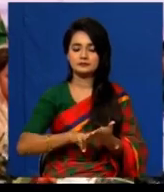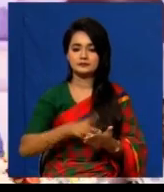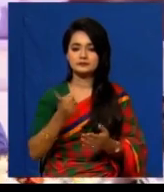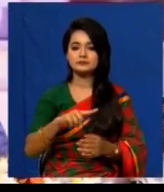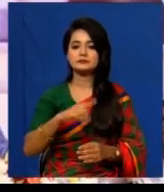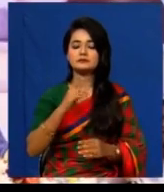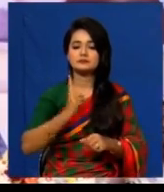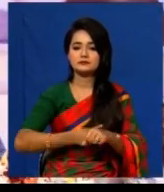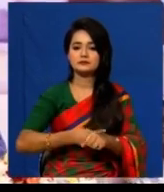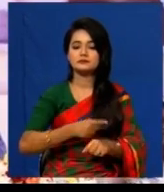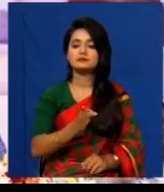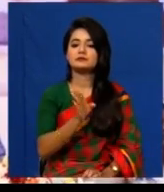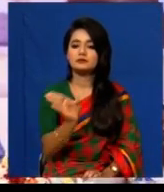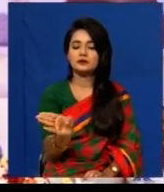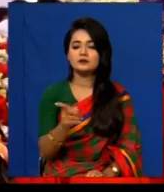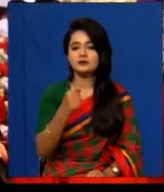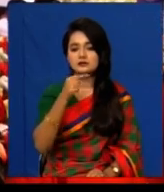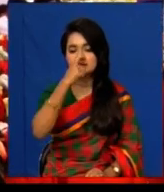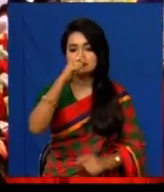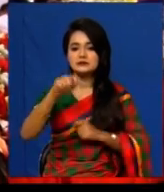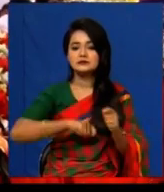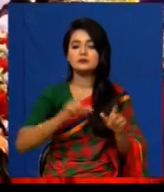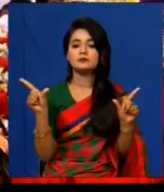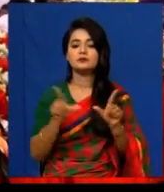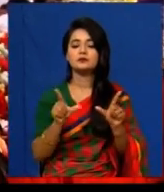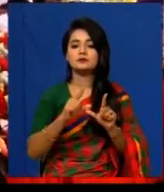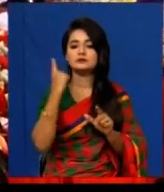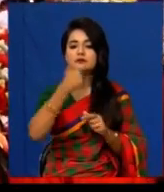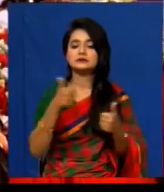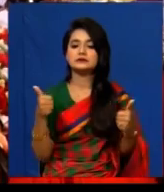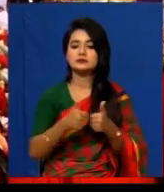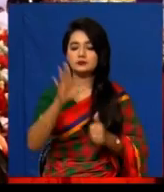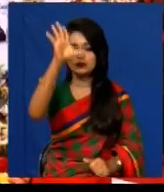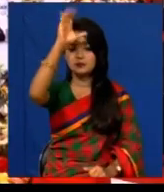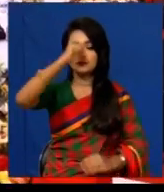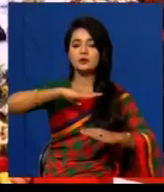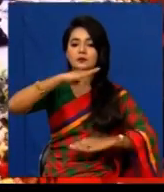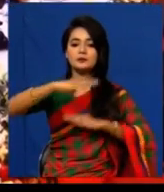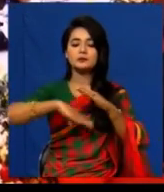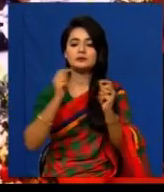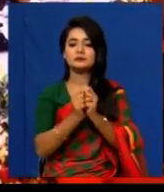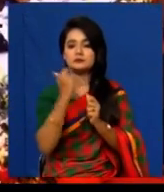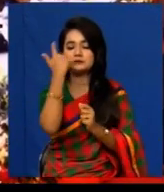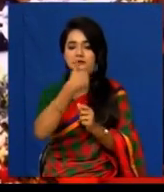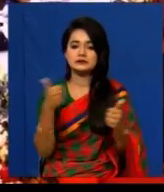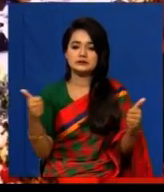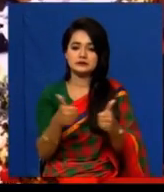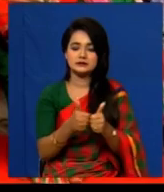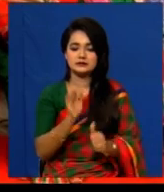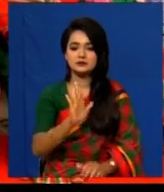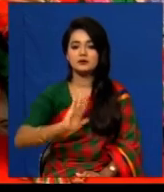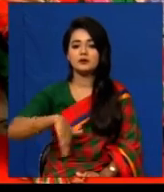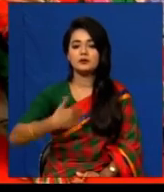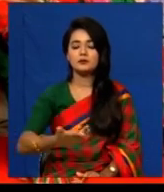ঢাকা উত্তর সিটি কর্পোরেশনের ওয়ার্ড কাউন্সিলর মোহাম্মদ জাহাঙ্গীর আলম সহ পুলিশের ঊর্ধ্বতন কর্মকর্তাগণ উপস্থিত ছিলেন।